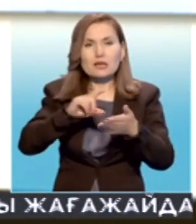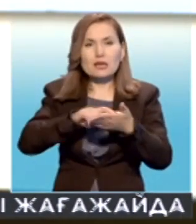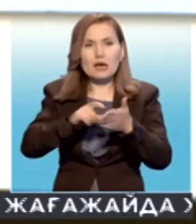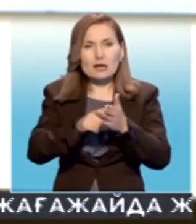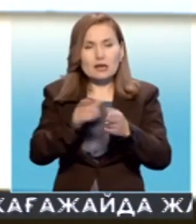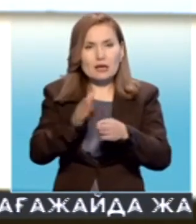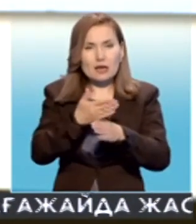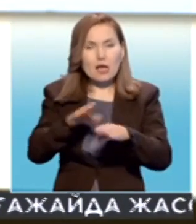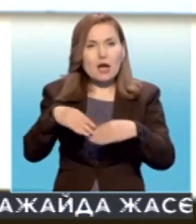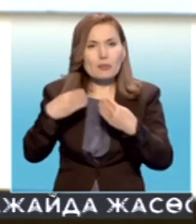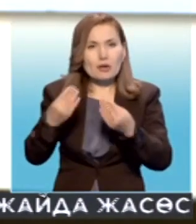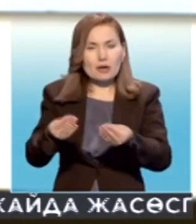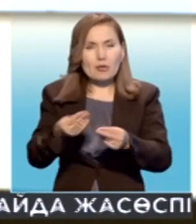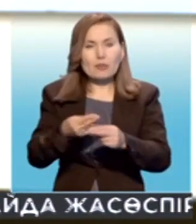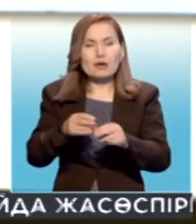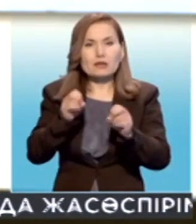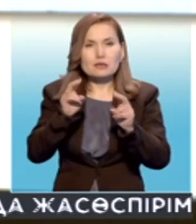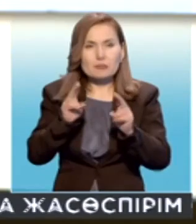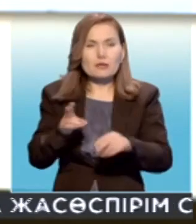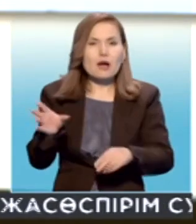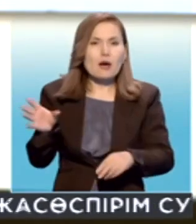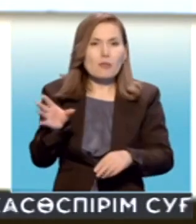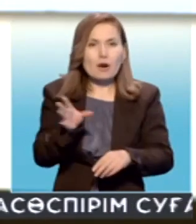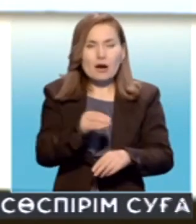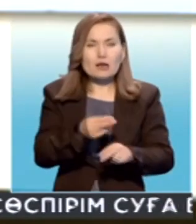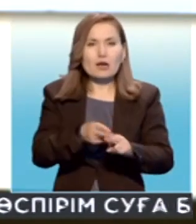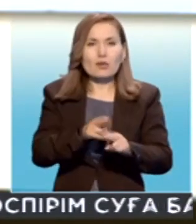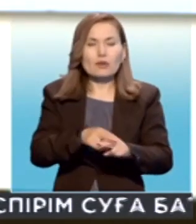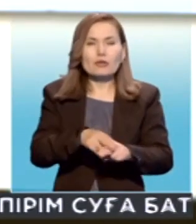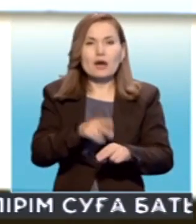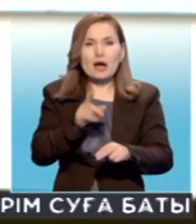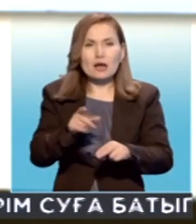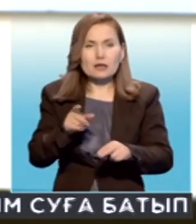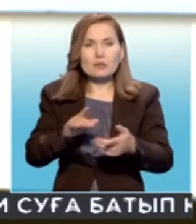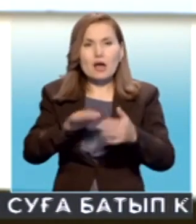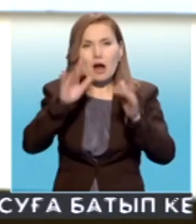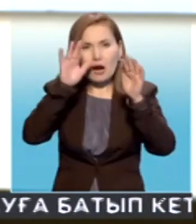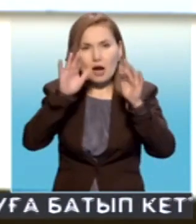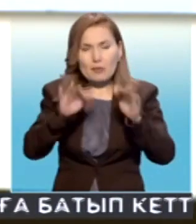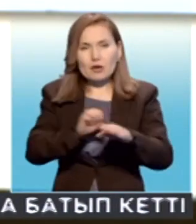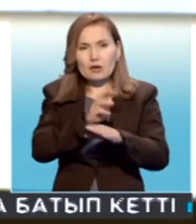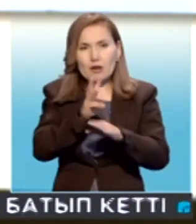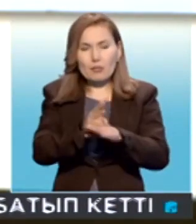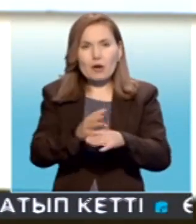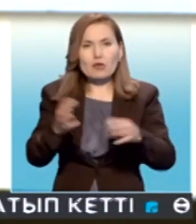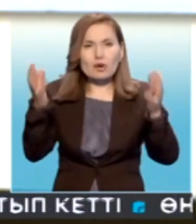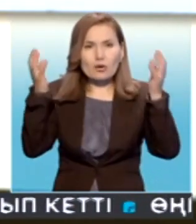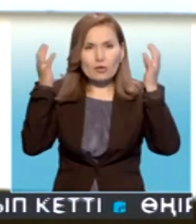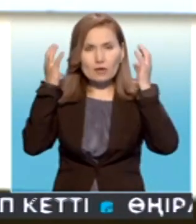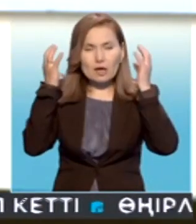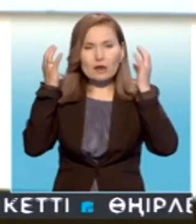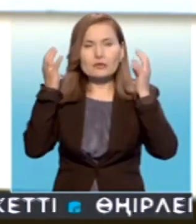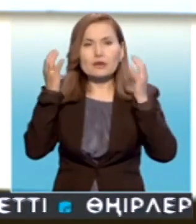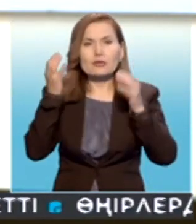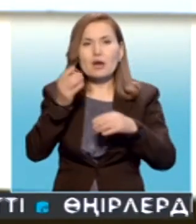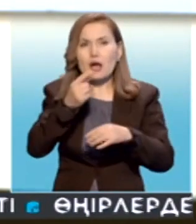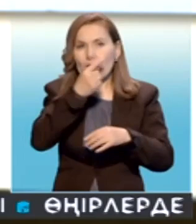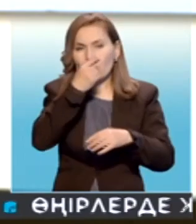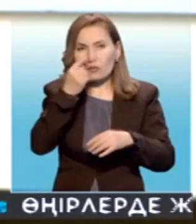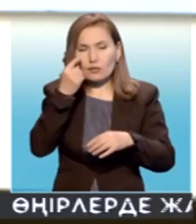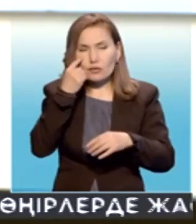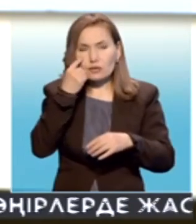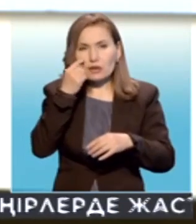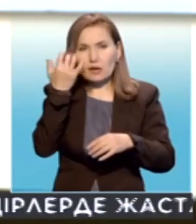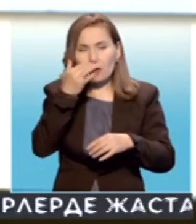одан кейін оларға арналған бұрыштама дейді, ол жерде бұрыштамада жаңағы компьютерлер, құлаққап, сонымен жаңағы трафареттер